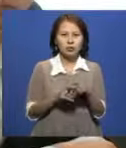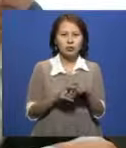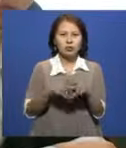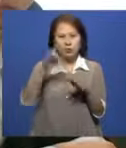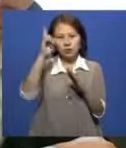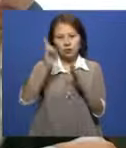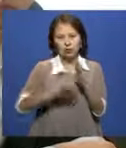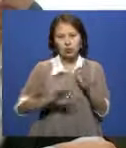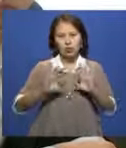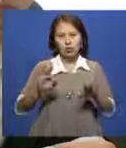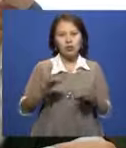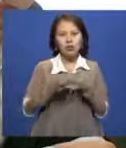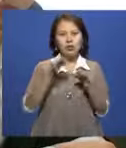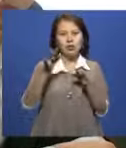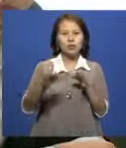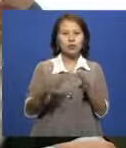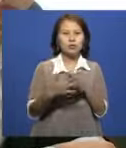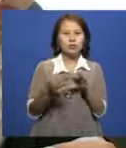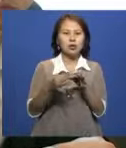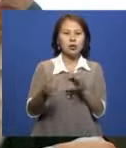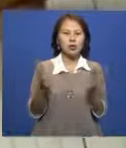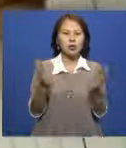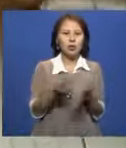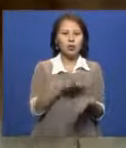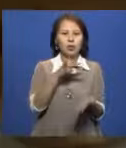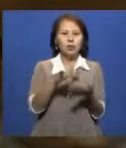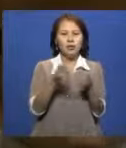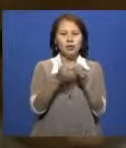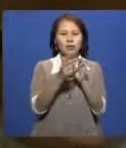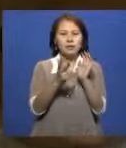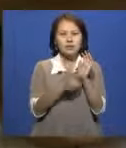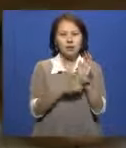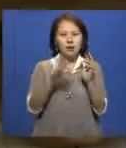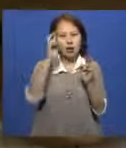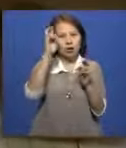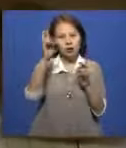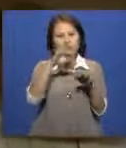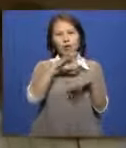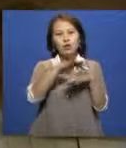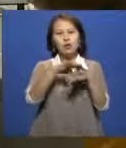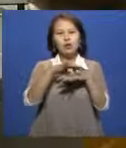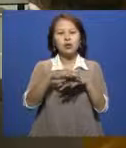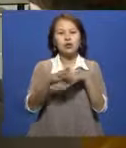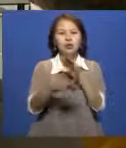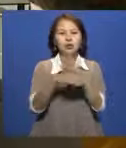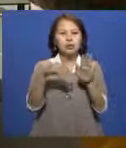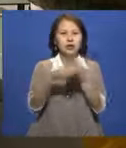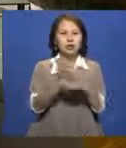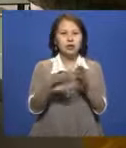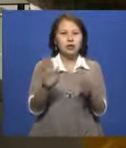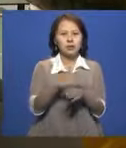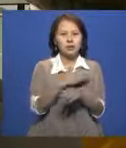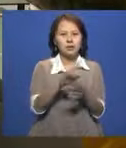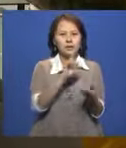Сенімді өкілдердің айтуынша, олар облыстағы аудан мен шағын қаласы бар барлығы 18 елді мекенді аралап, жергілікті сайлаушылармен